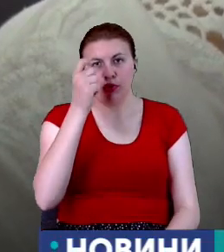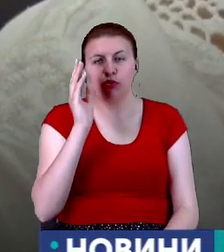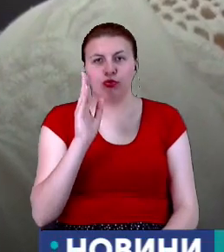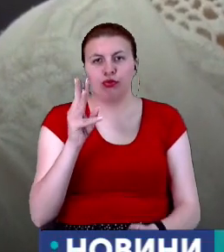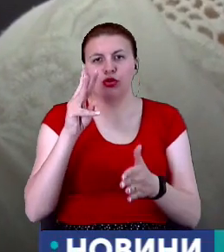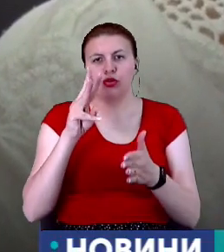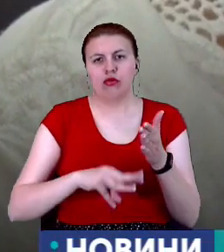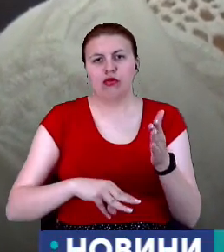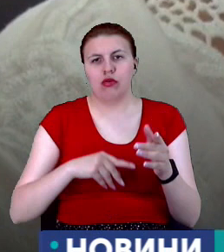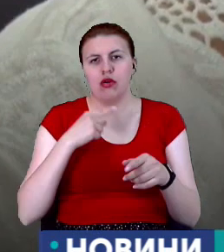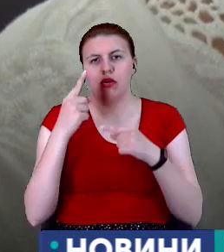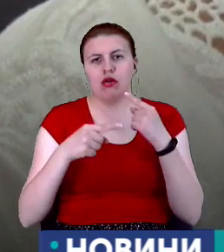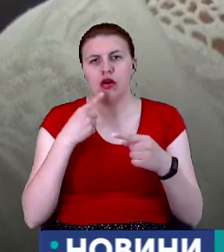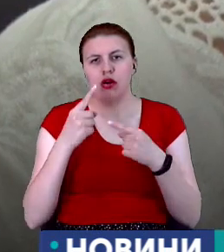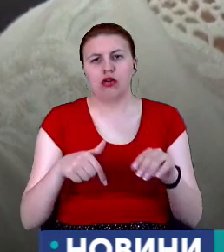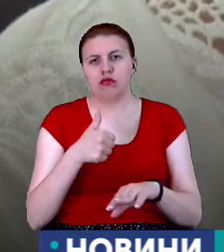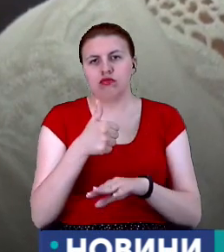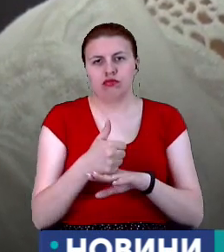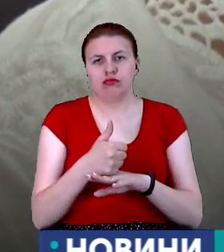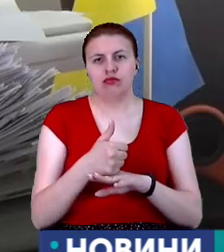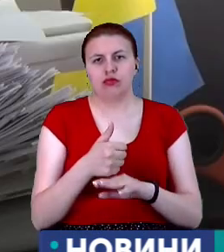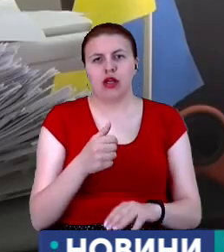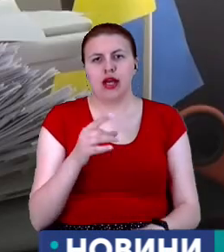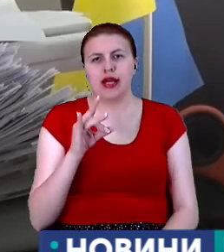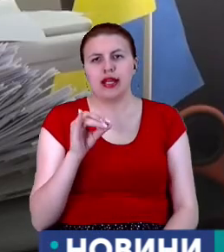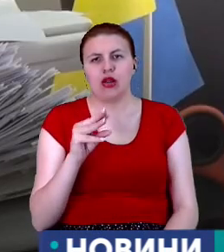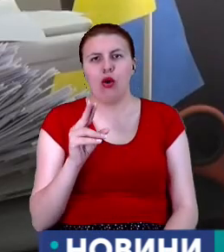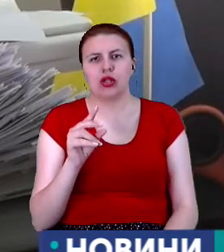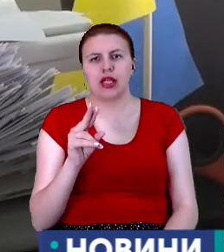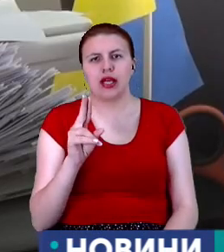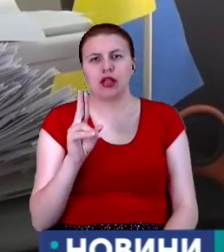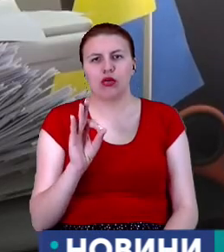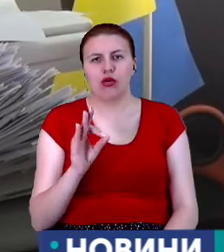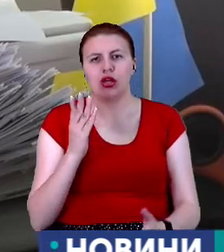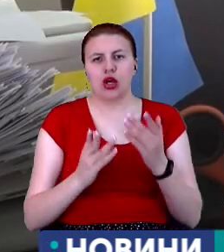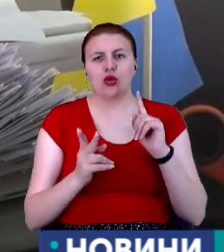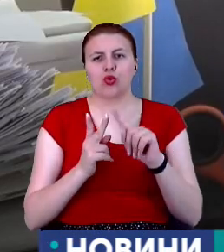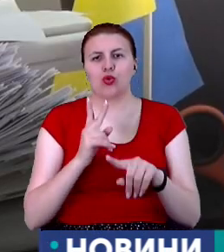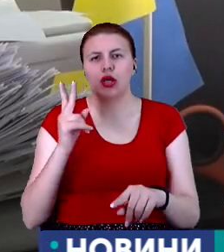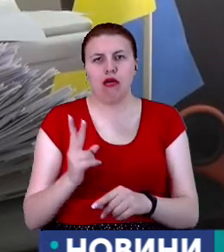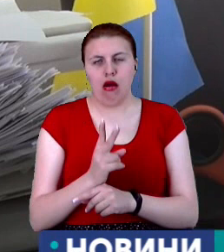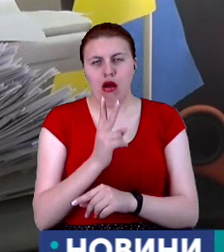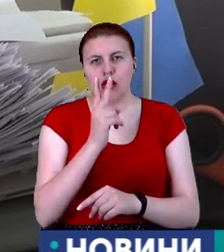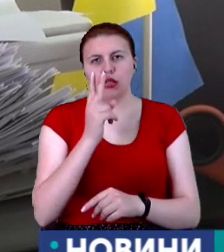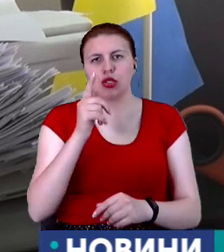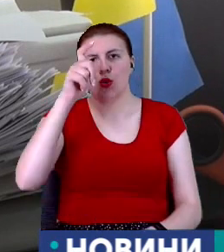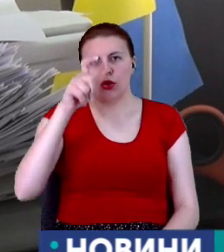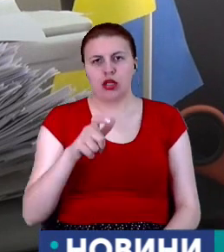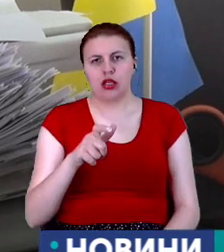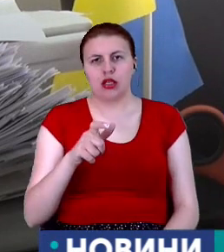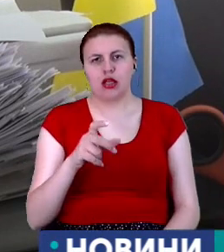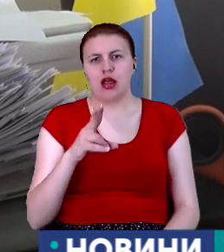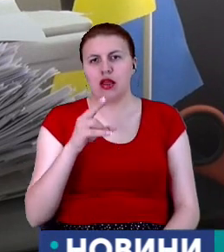очільниця Держпродспоживслужби Луганщини Ріта Холоденко. Якщо другий раз людина не